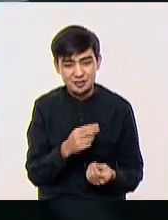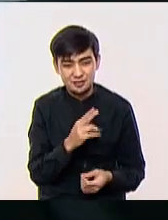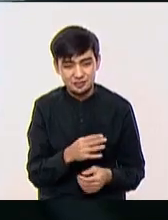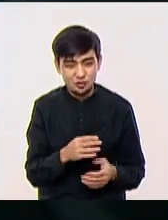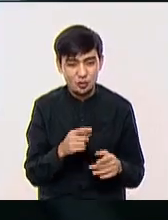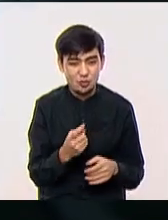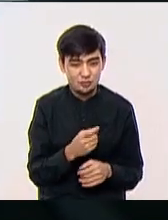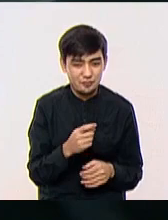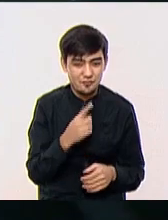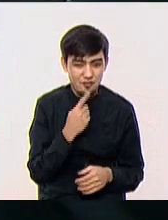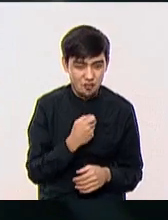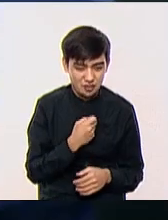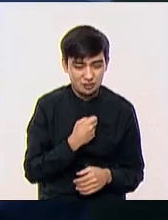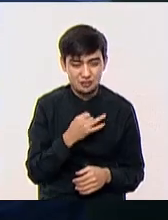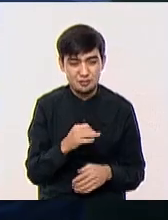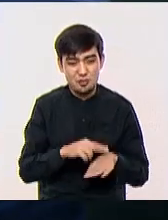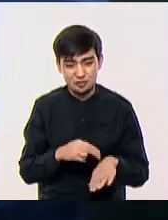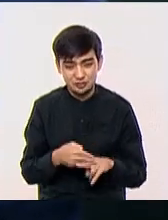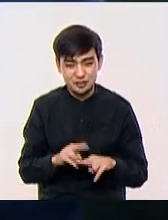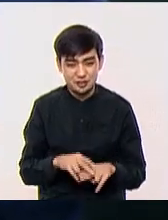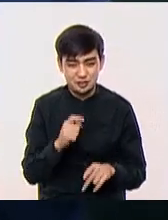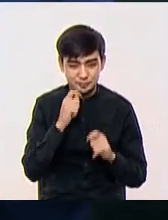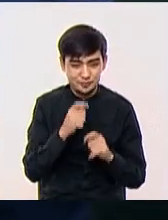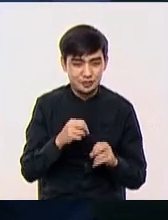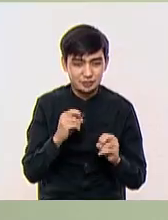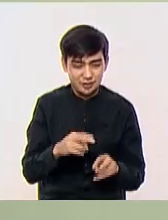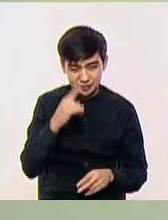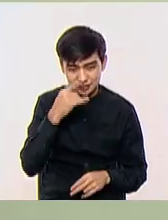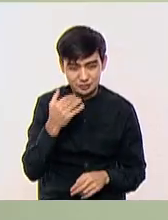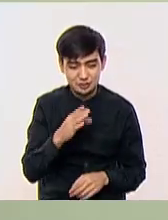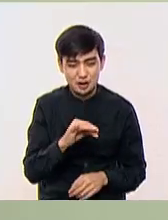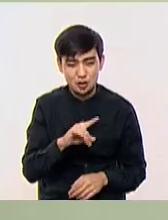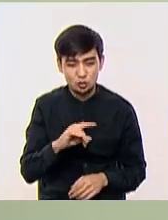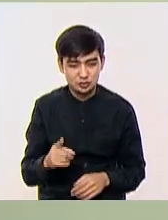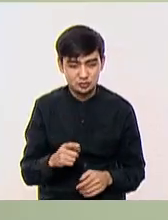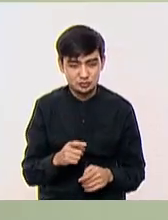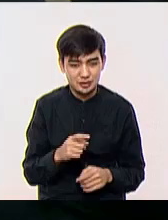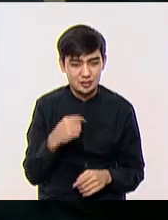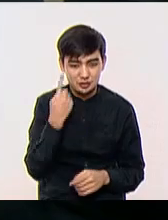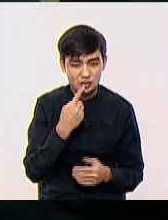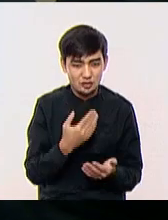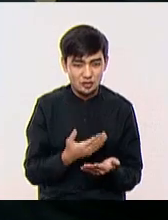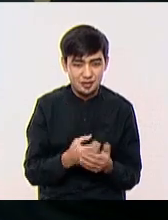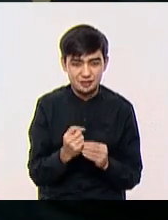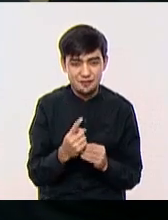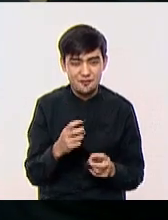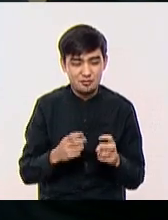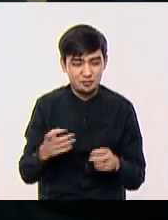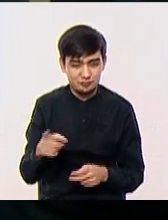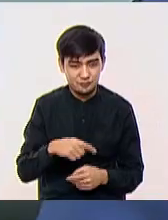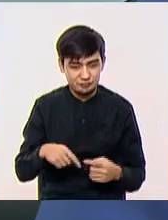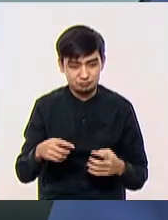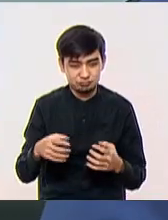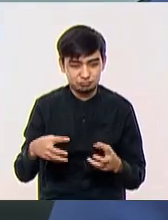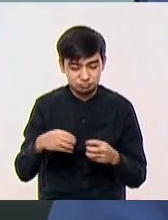военных и полицейских предоставил Союз строительной отрасли Казахстана в лице 11 стройфирм. Всего они